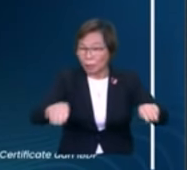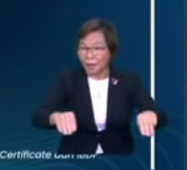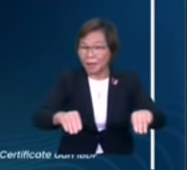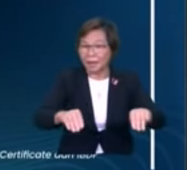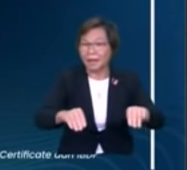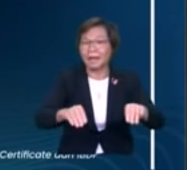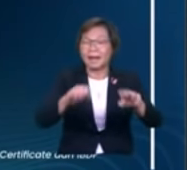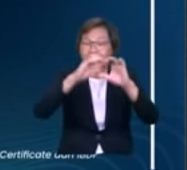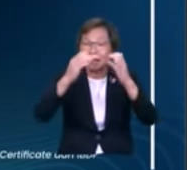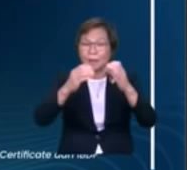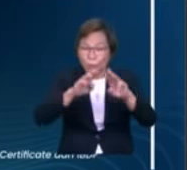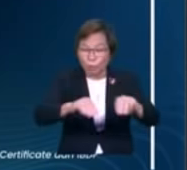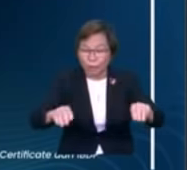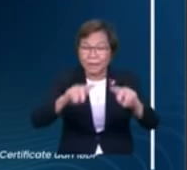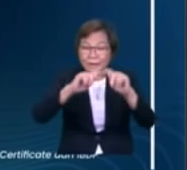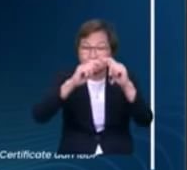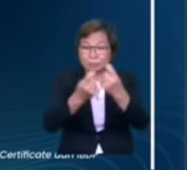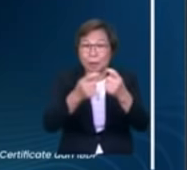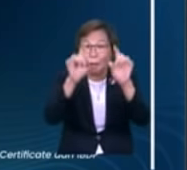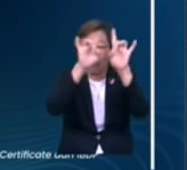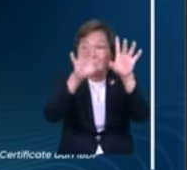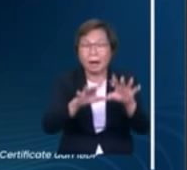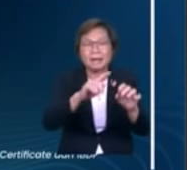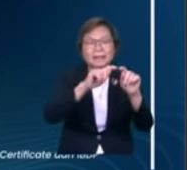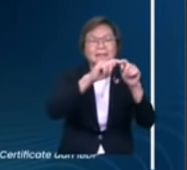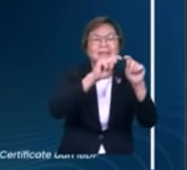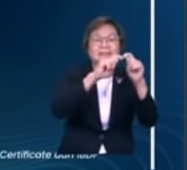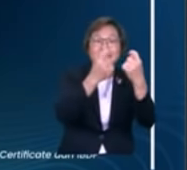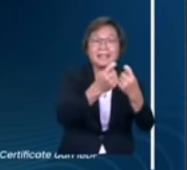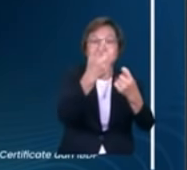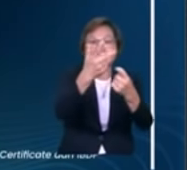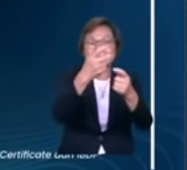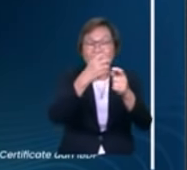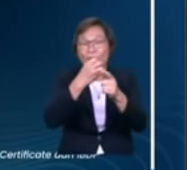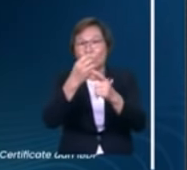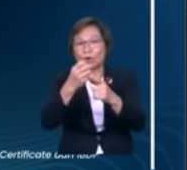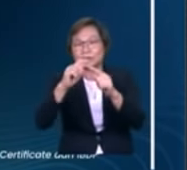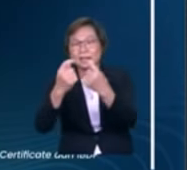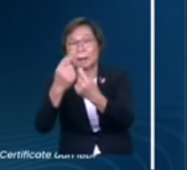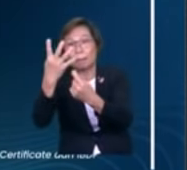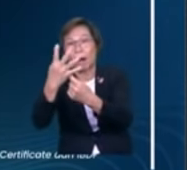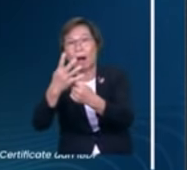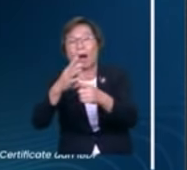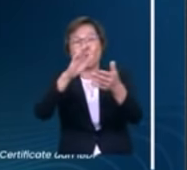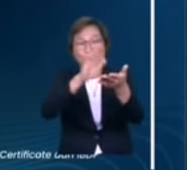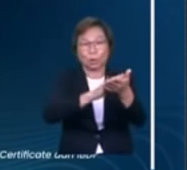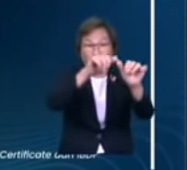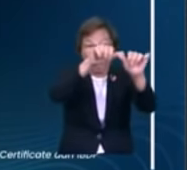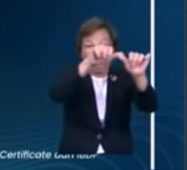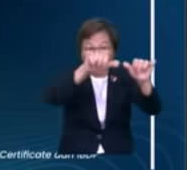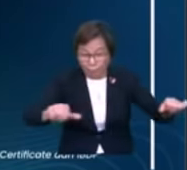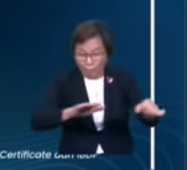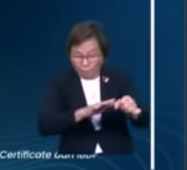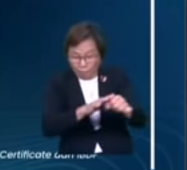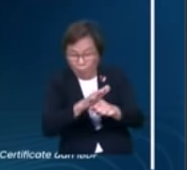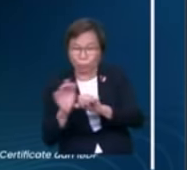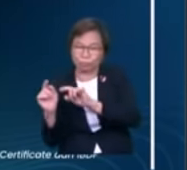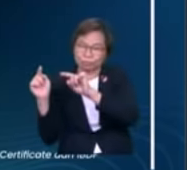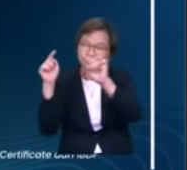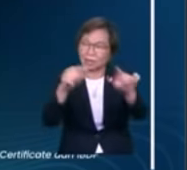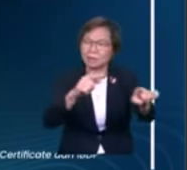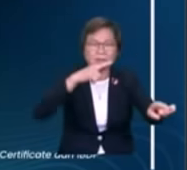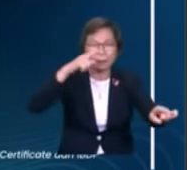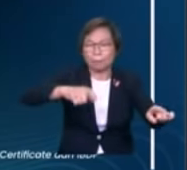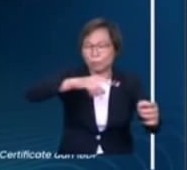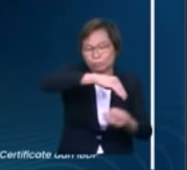kelas peperiksaan awam tingkatan 3 dan 4 di sekolah asrama sepenuhnya dan mereka ini hadir